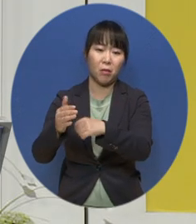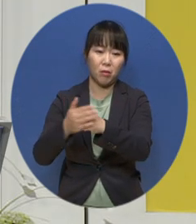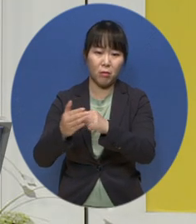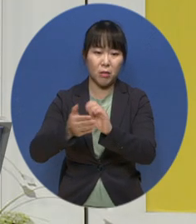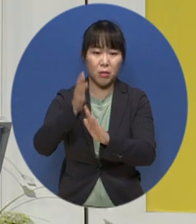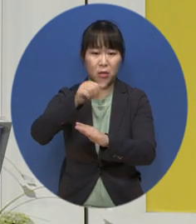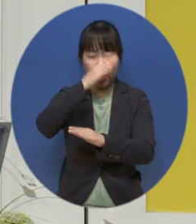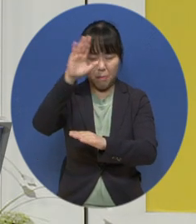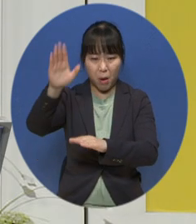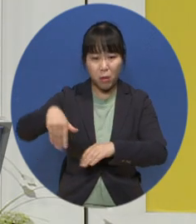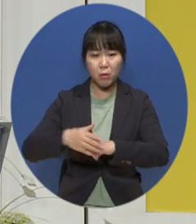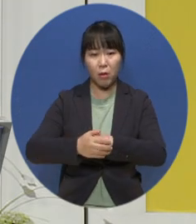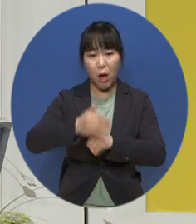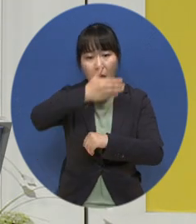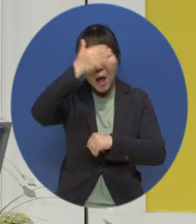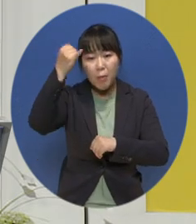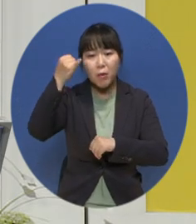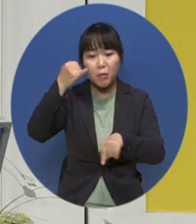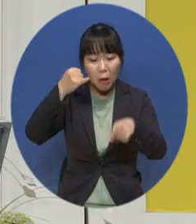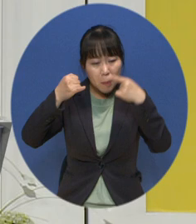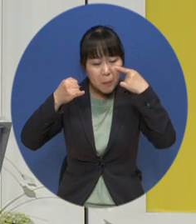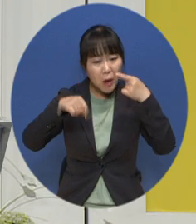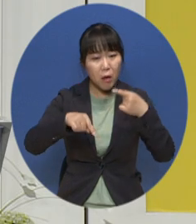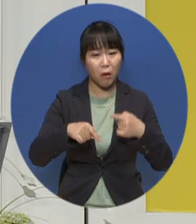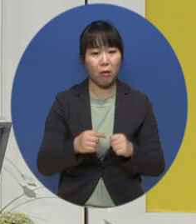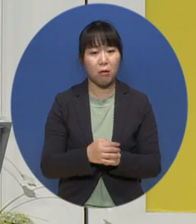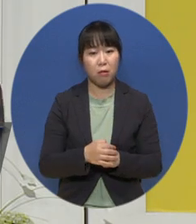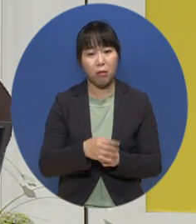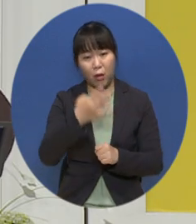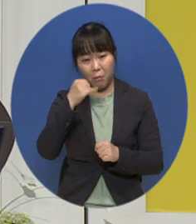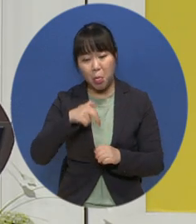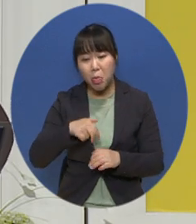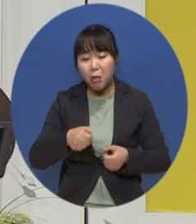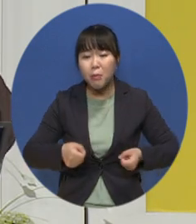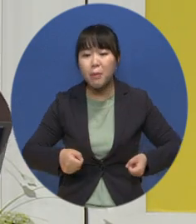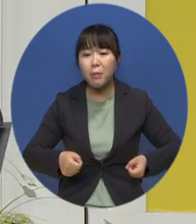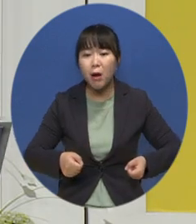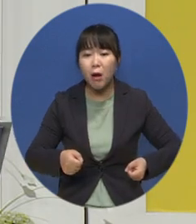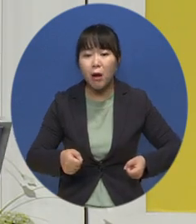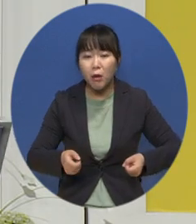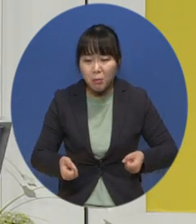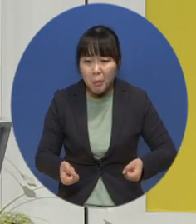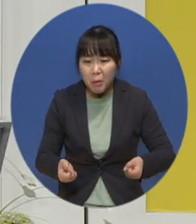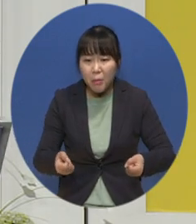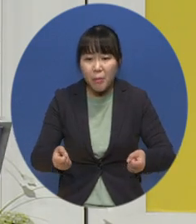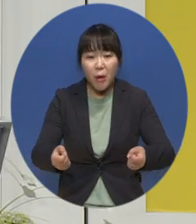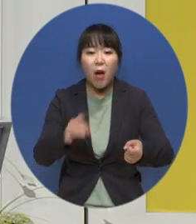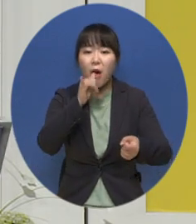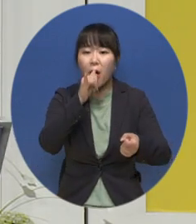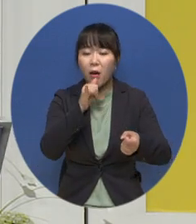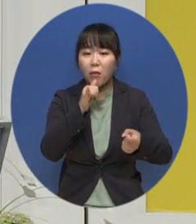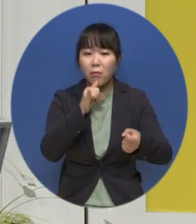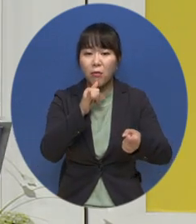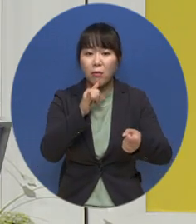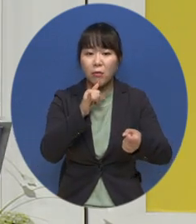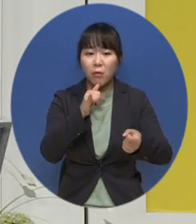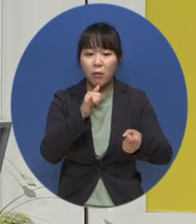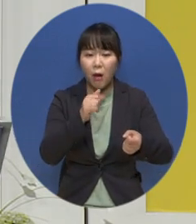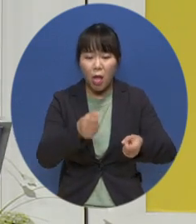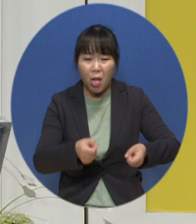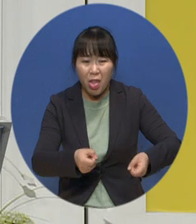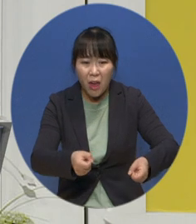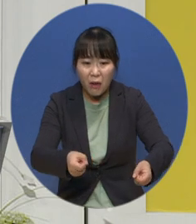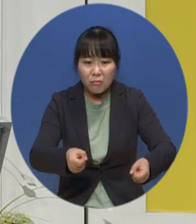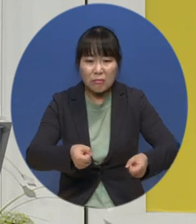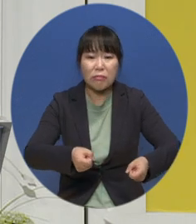다 나오게 해야지 또 할머니 꽃이나 햄버거 하늘의 그때 마침 지나가던 할머니가 먹어버리면 없던게 그 지나가는게 그 아픔 앞에 밀감